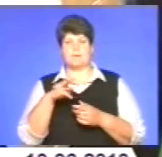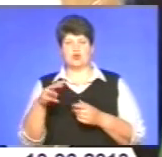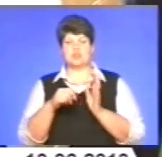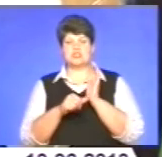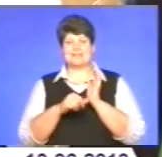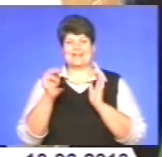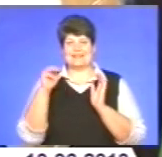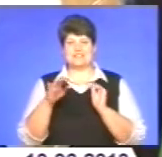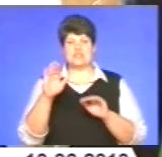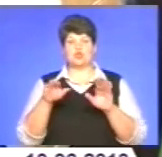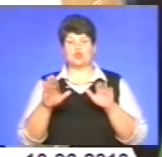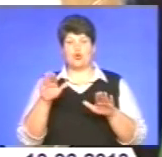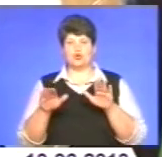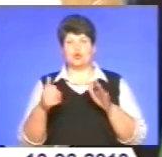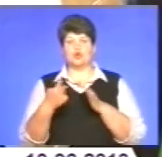1 160 000 тонн до